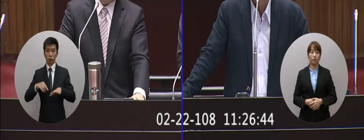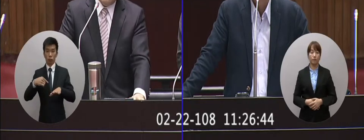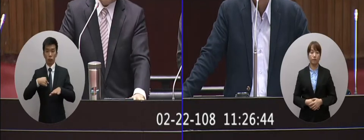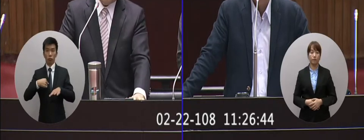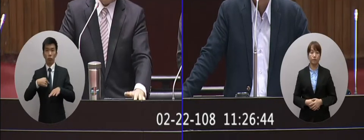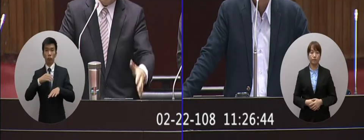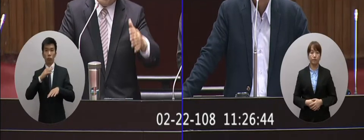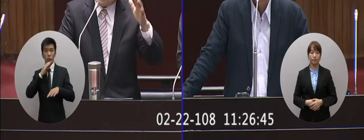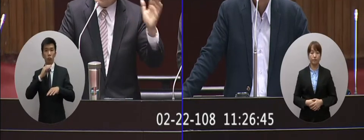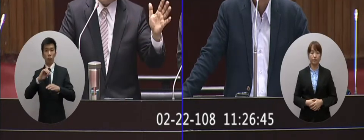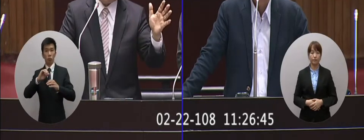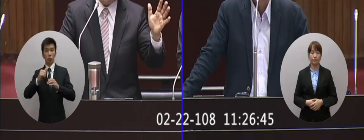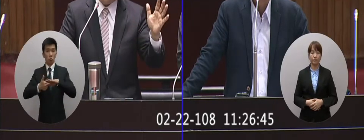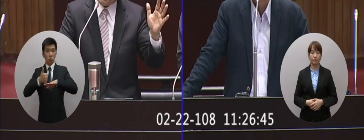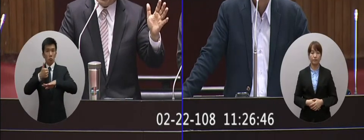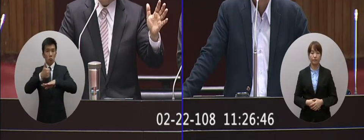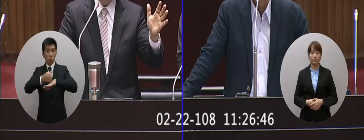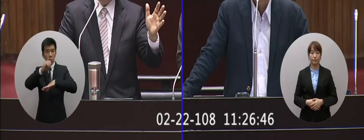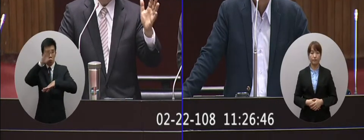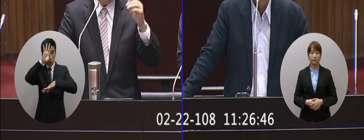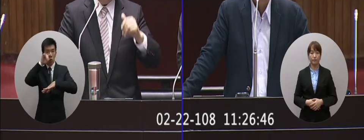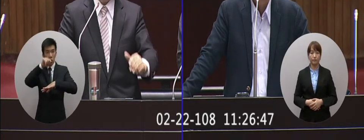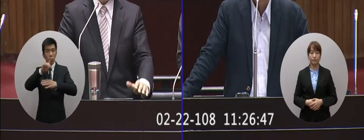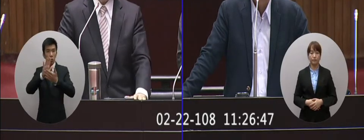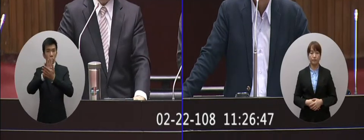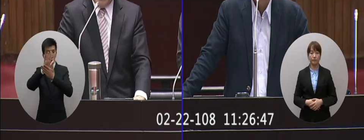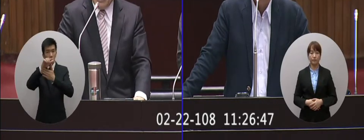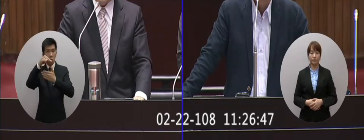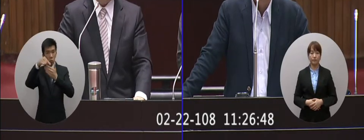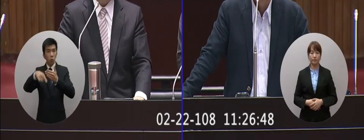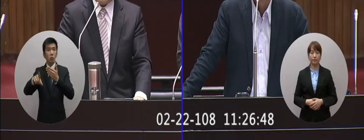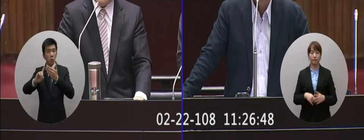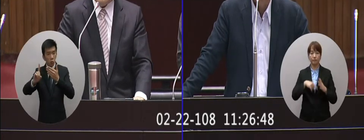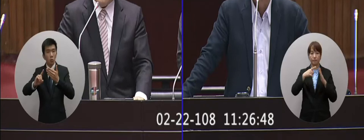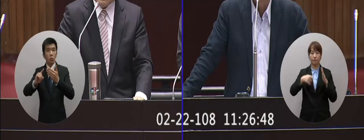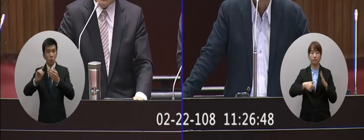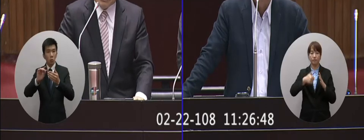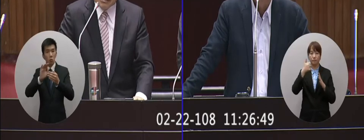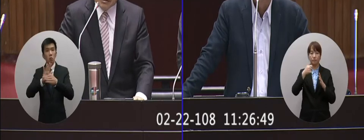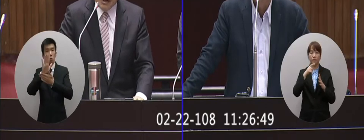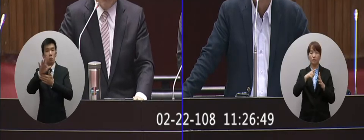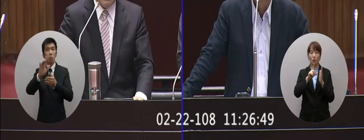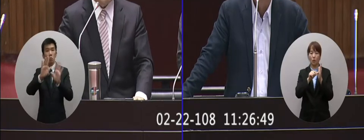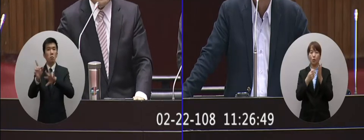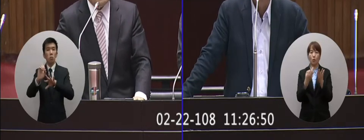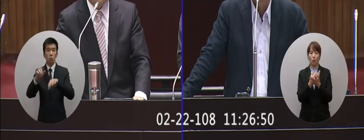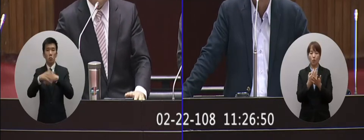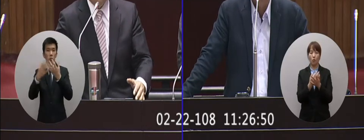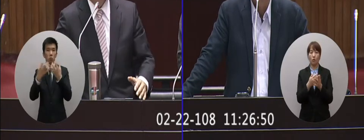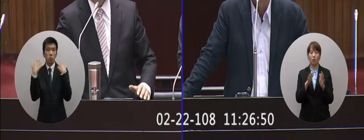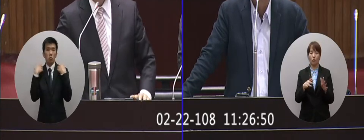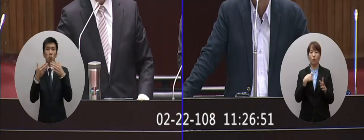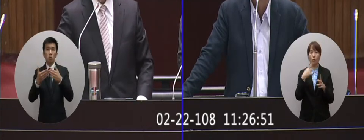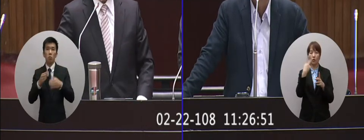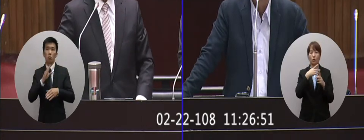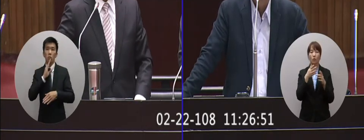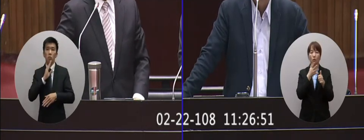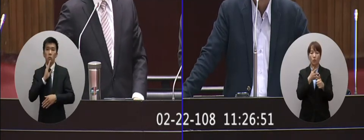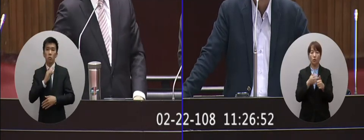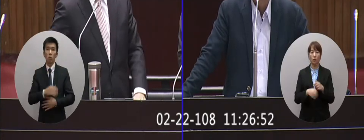对。安怎样党会产生什么后果？人民嘛爱家己。 已经无啥物时间啦， 吼。 主要是我要阁讲下，就